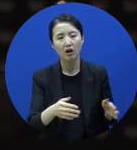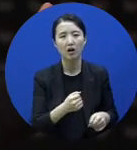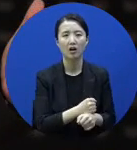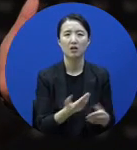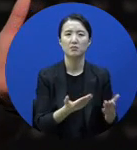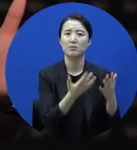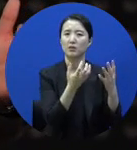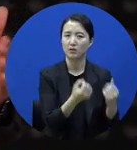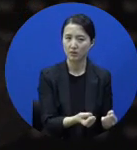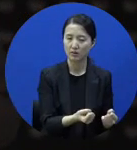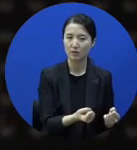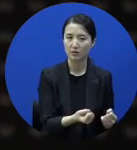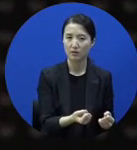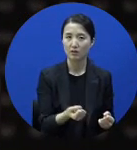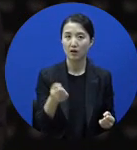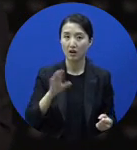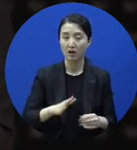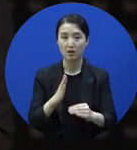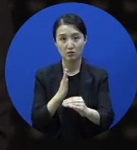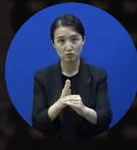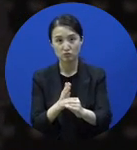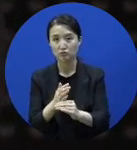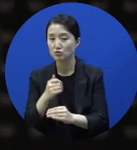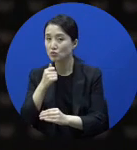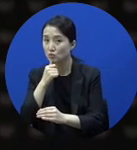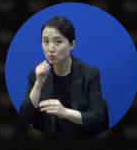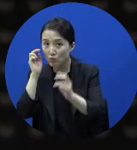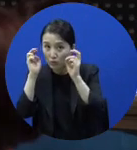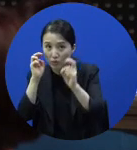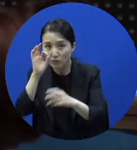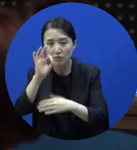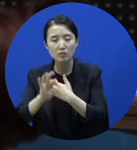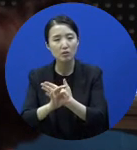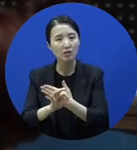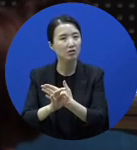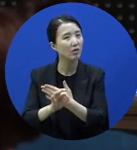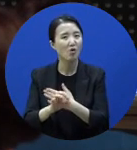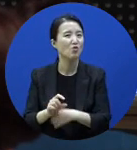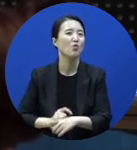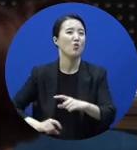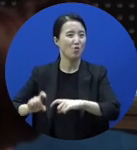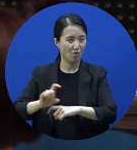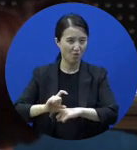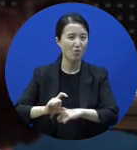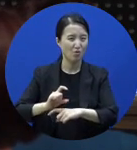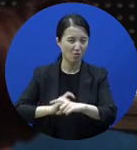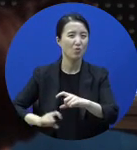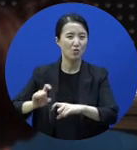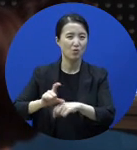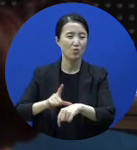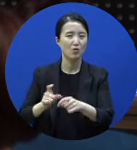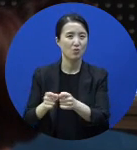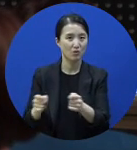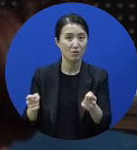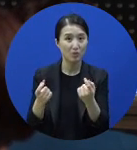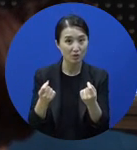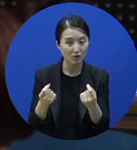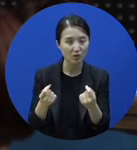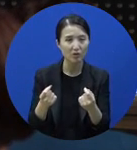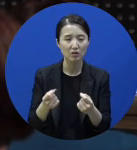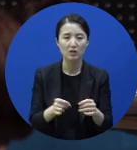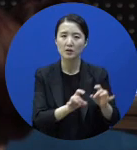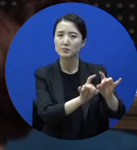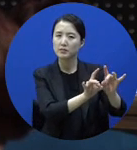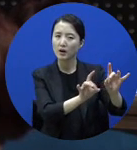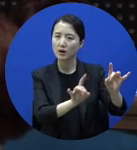돼요. 그래서 일의 가치가 달라질 수 있다라고 생각이 되는데 그런 것들 작게나마 해야 된다고 생각이 됩니다. 그 다음에 경험을